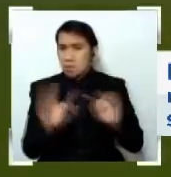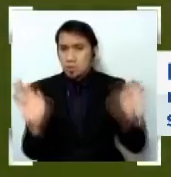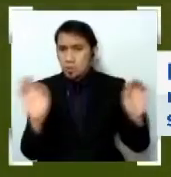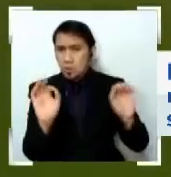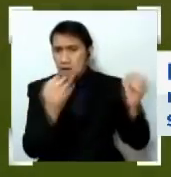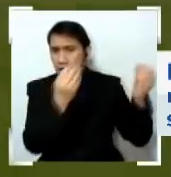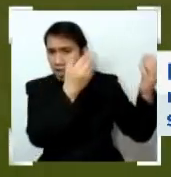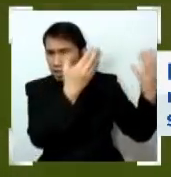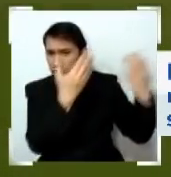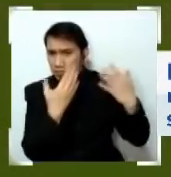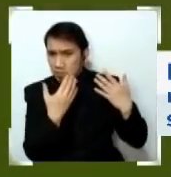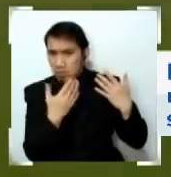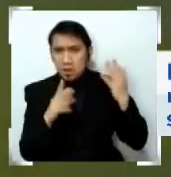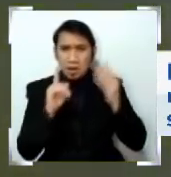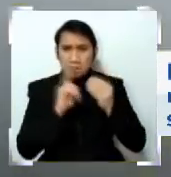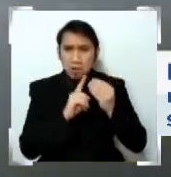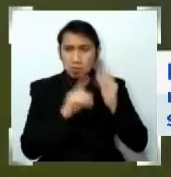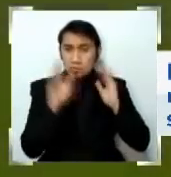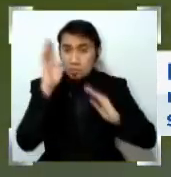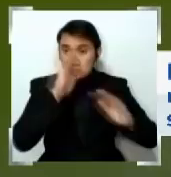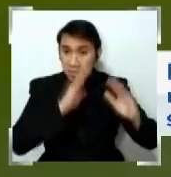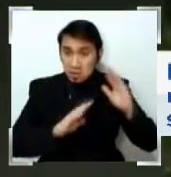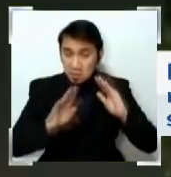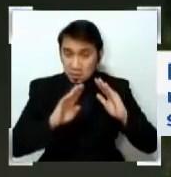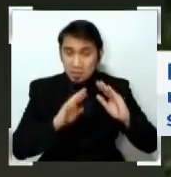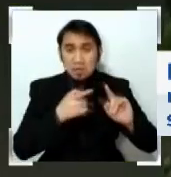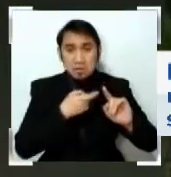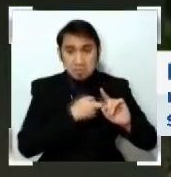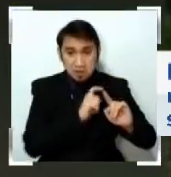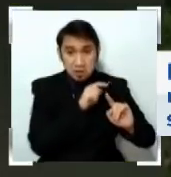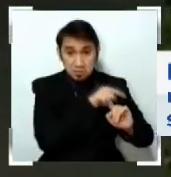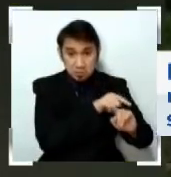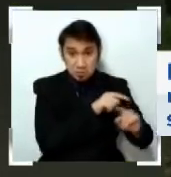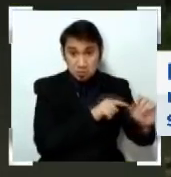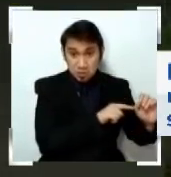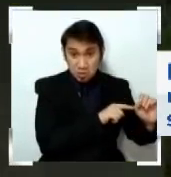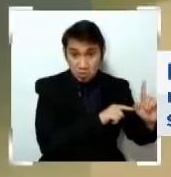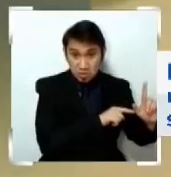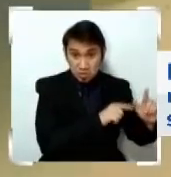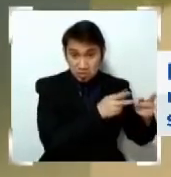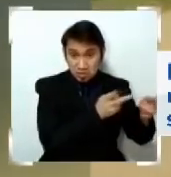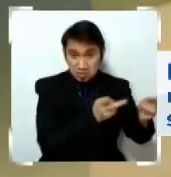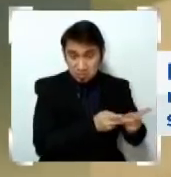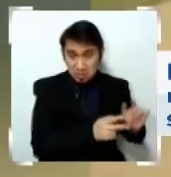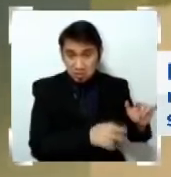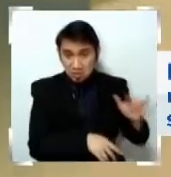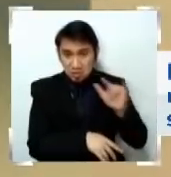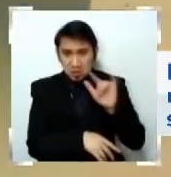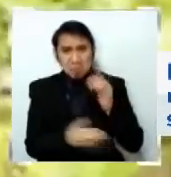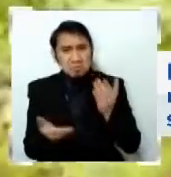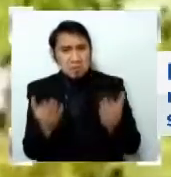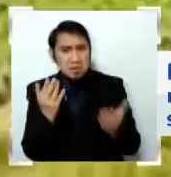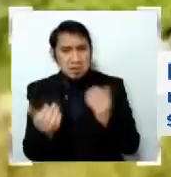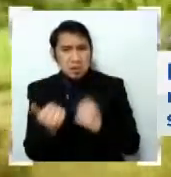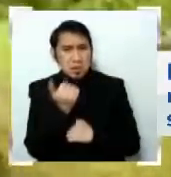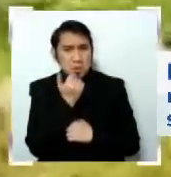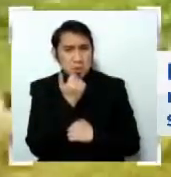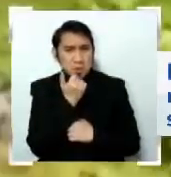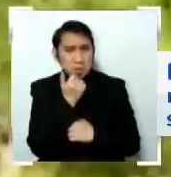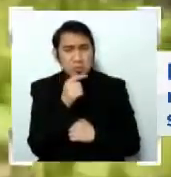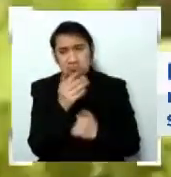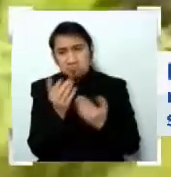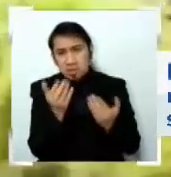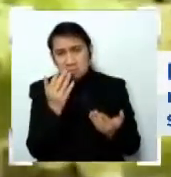anumang problema mula nang umalis sa Villamor Air Base. Posibleng ang narinig daw na aberya pagkaantala dala ng mga regular